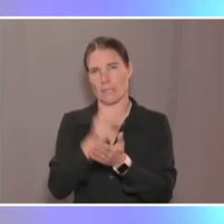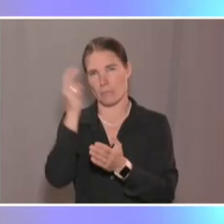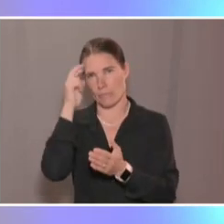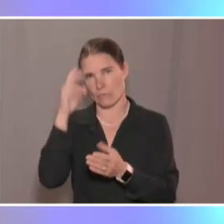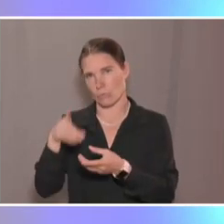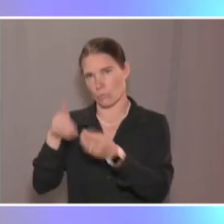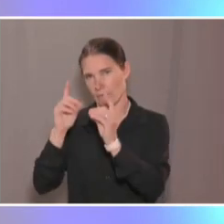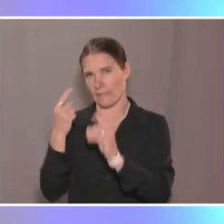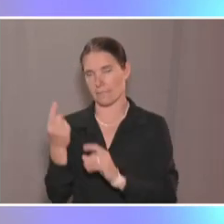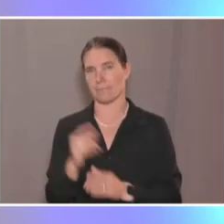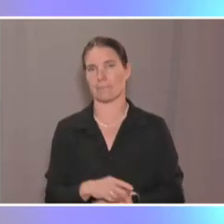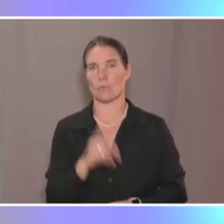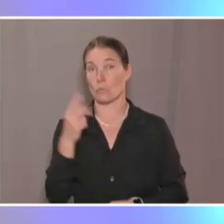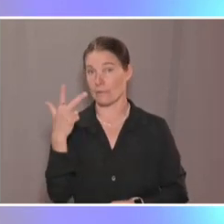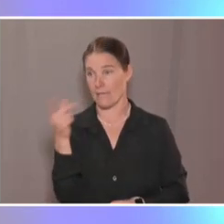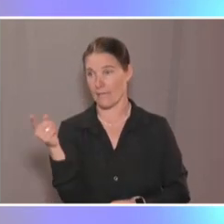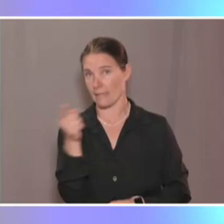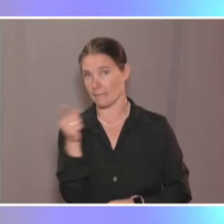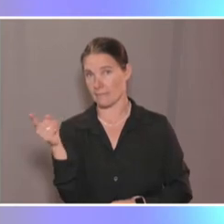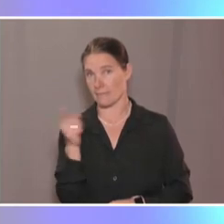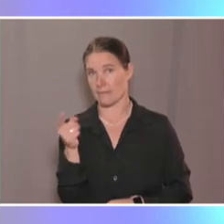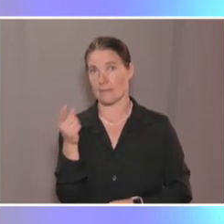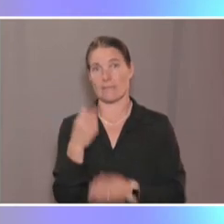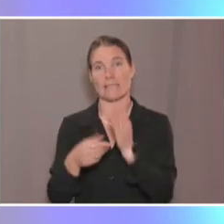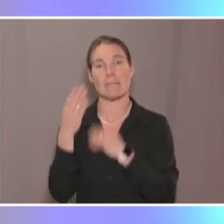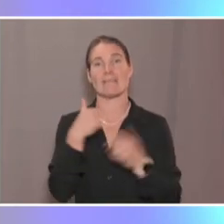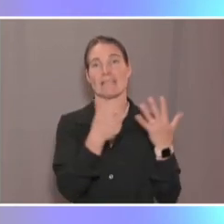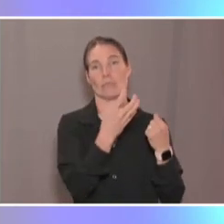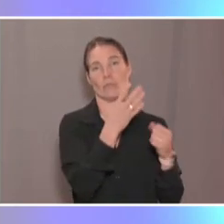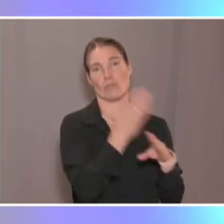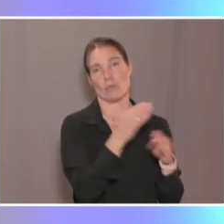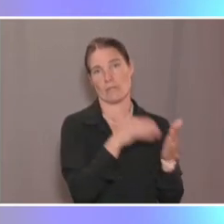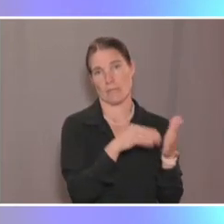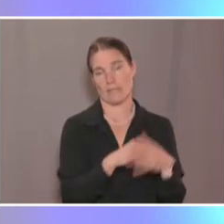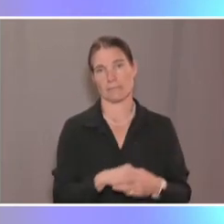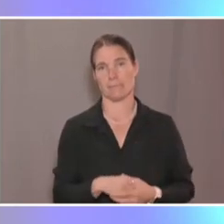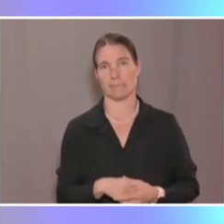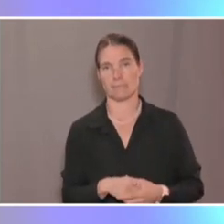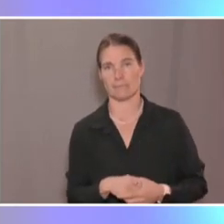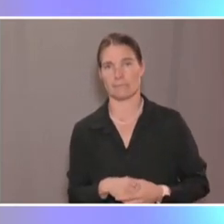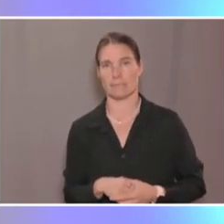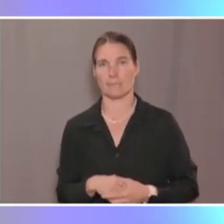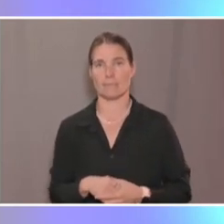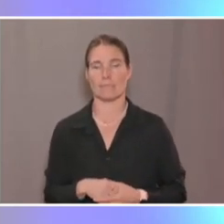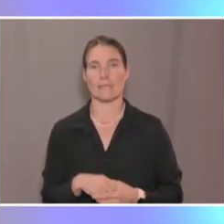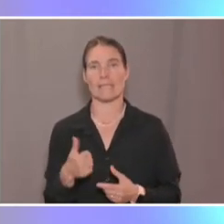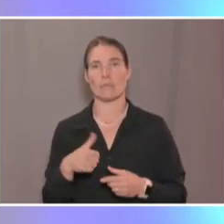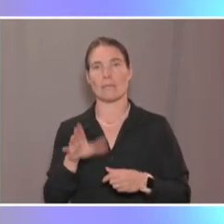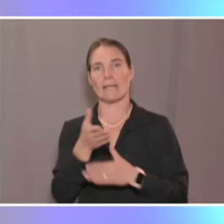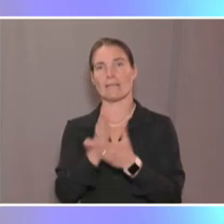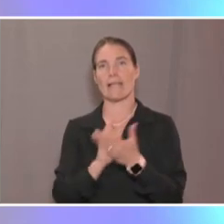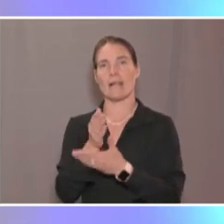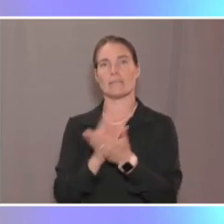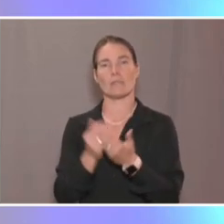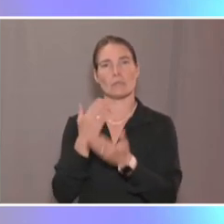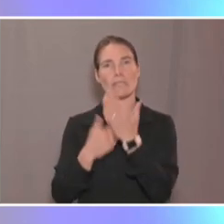DozentInnen. Nur 3 von ihnen waren bereits 1946 dabei. Jetzt gehörte mehr als die Hälfte zu den ehemaligen